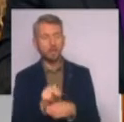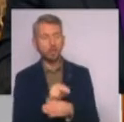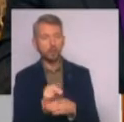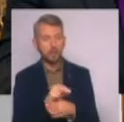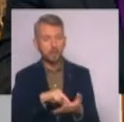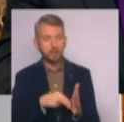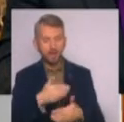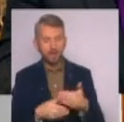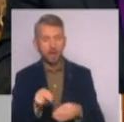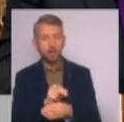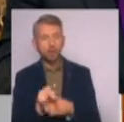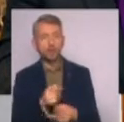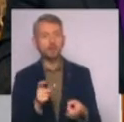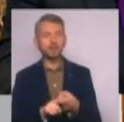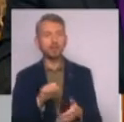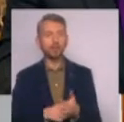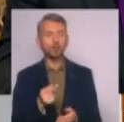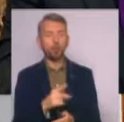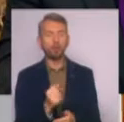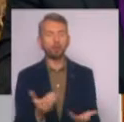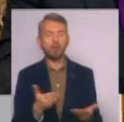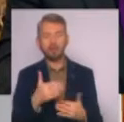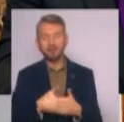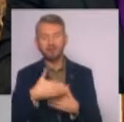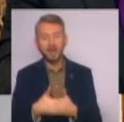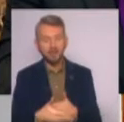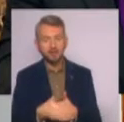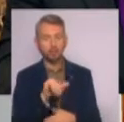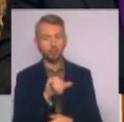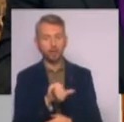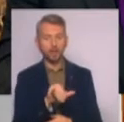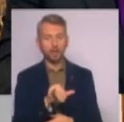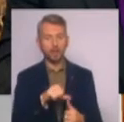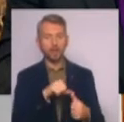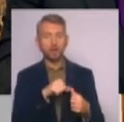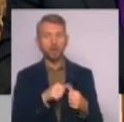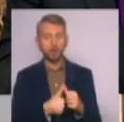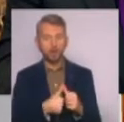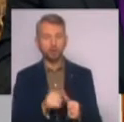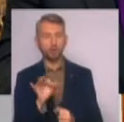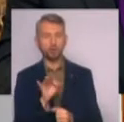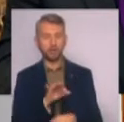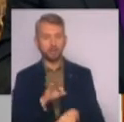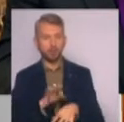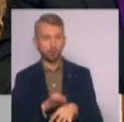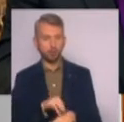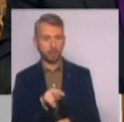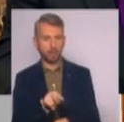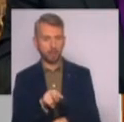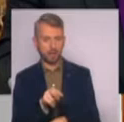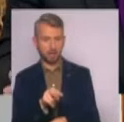тактика лікування залежить від того, на якій стадії у вас хронічне обструктивне захворювання легень